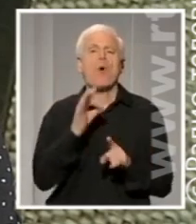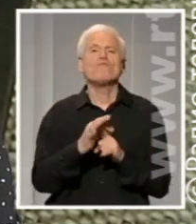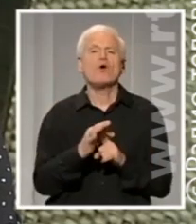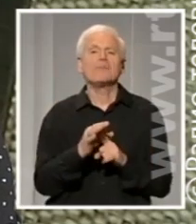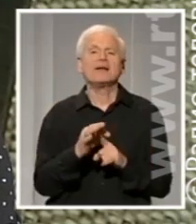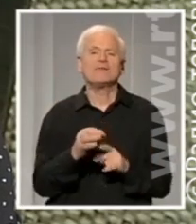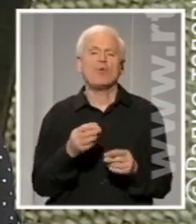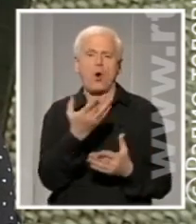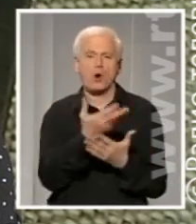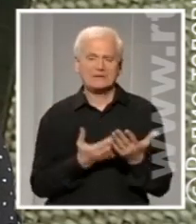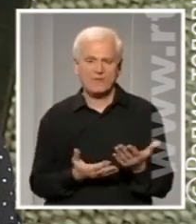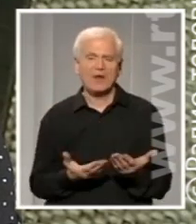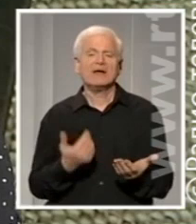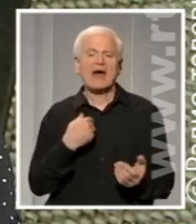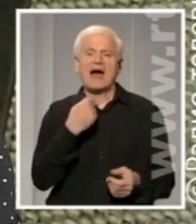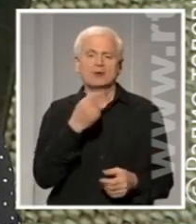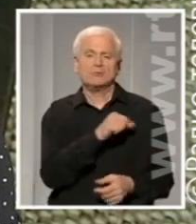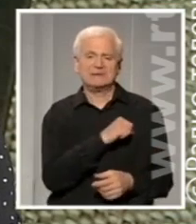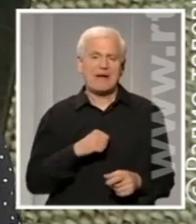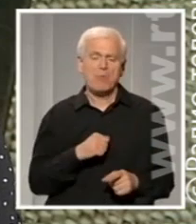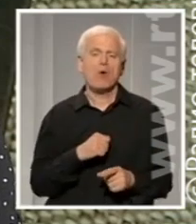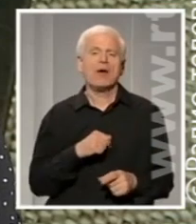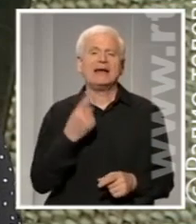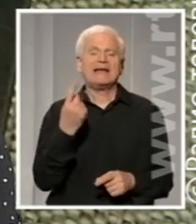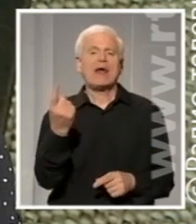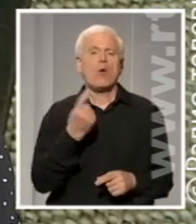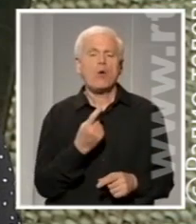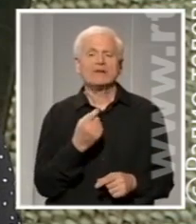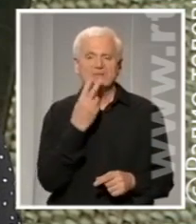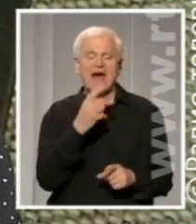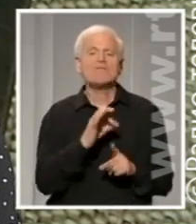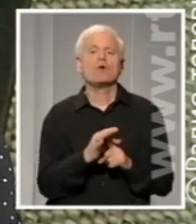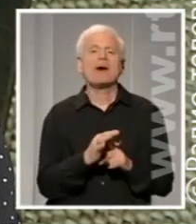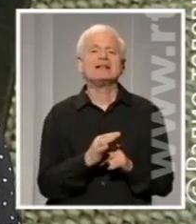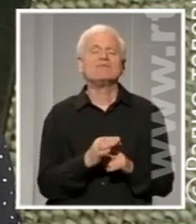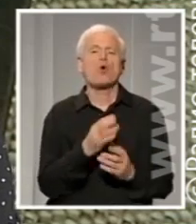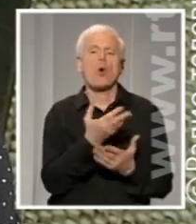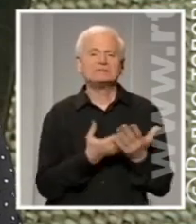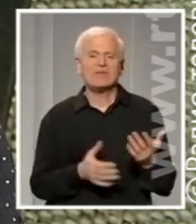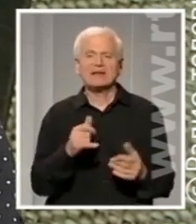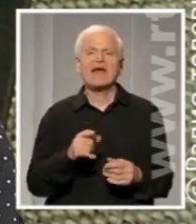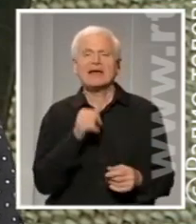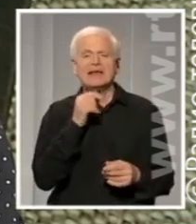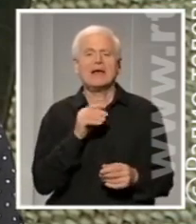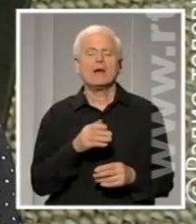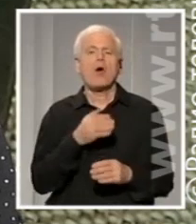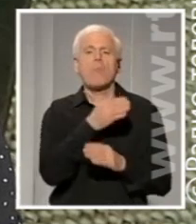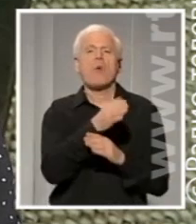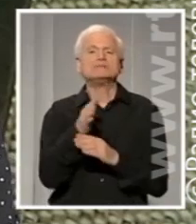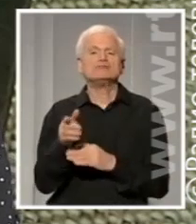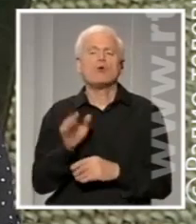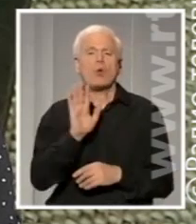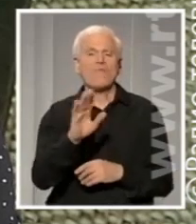ocenjivanje. Ako vam kažem samo da jedan element formativnog ocenjivanja može biti i posećenost